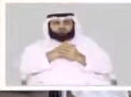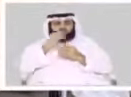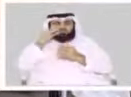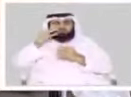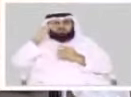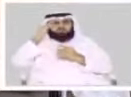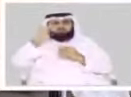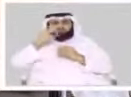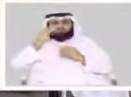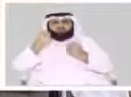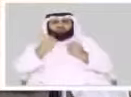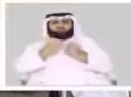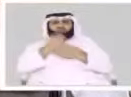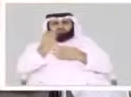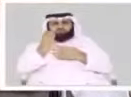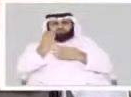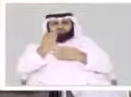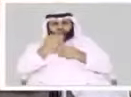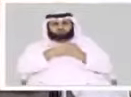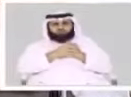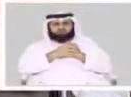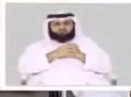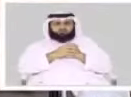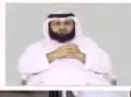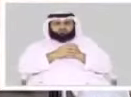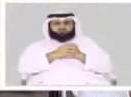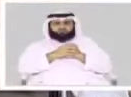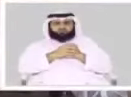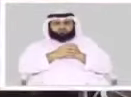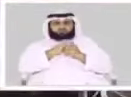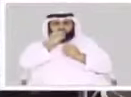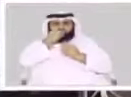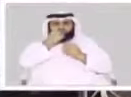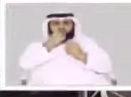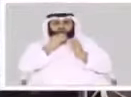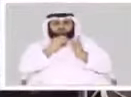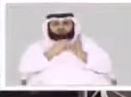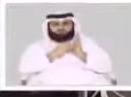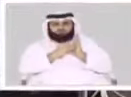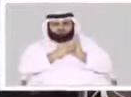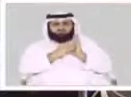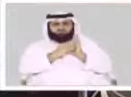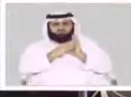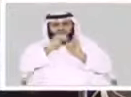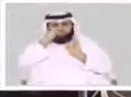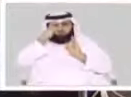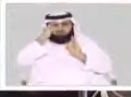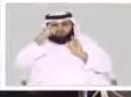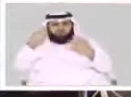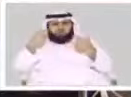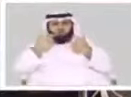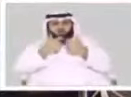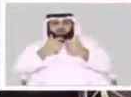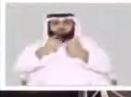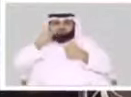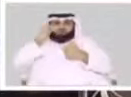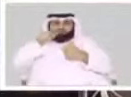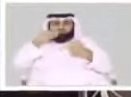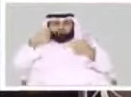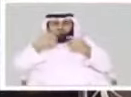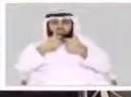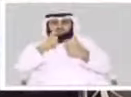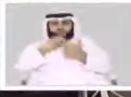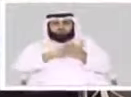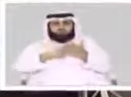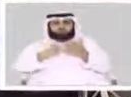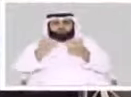فاسدة يقتل الإنسان وفي قوله تعالى في المحاربين إنما جزاء الذين يحاربون الله ورسوله ويسعون في